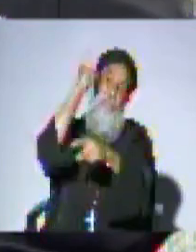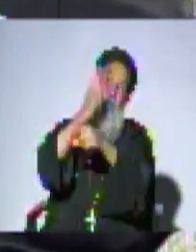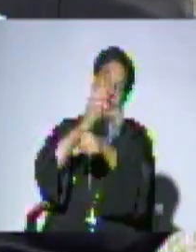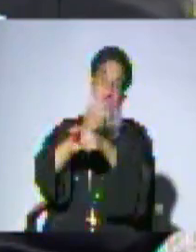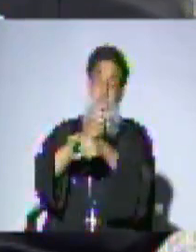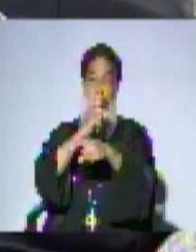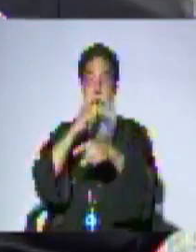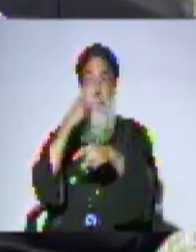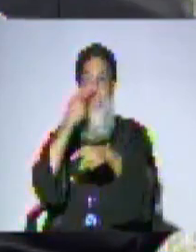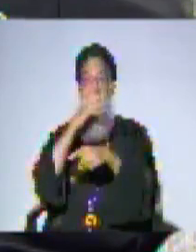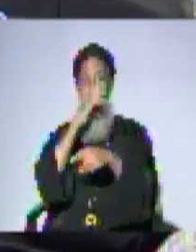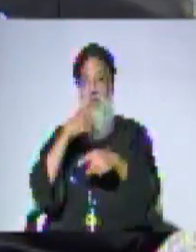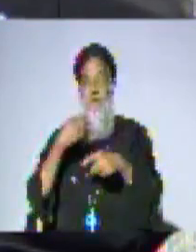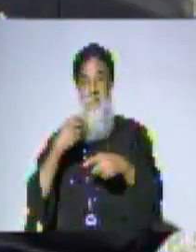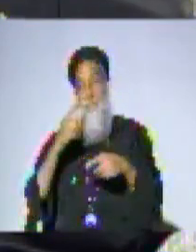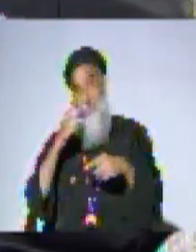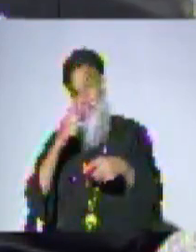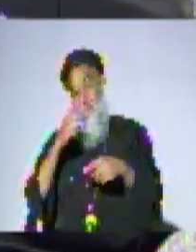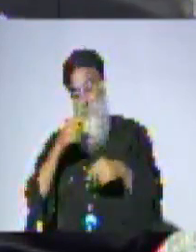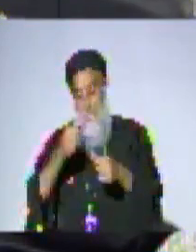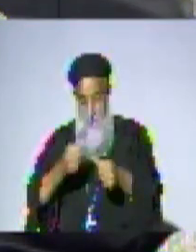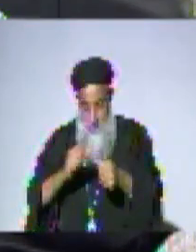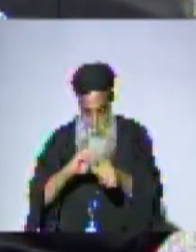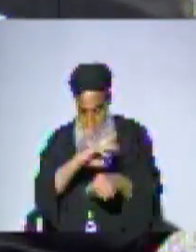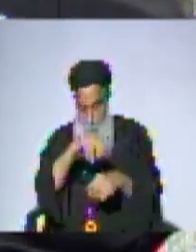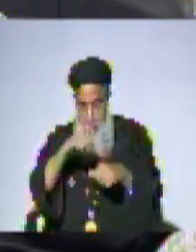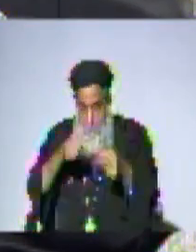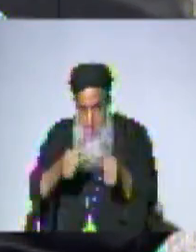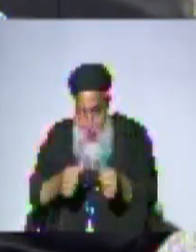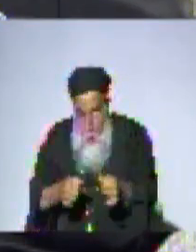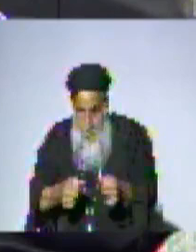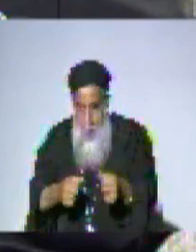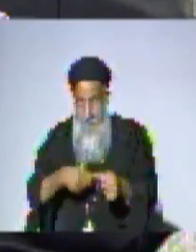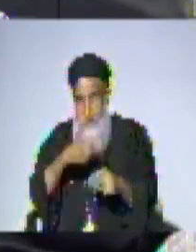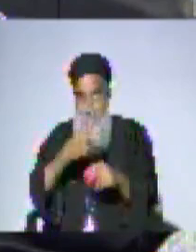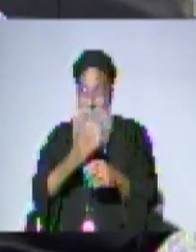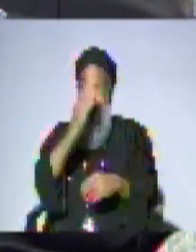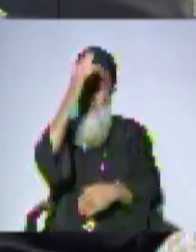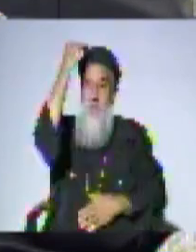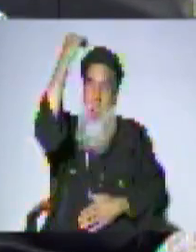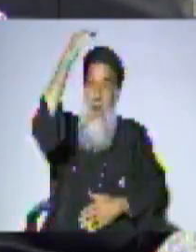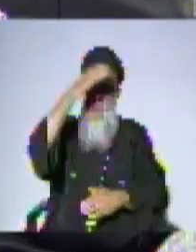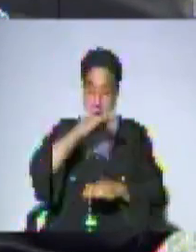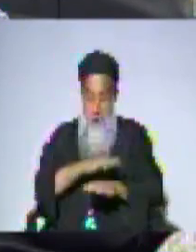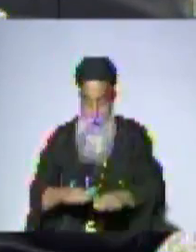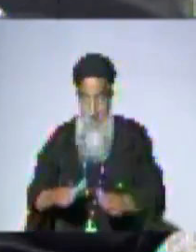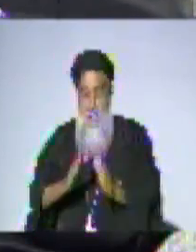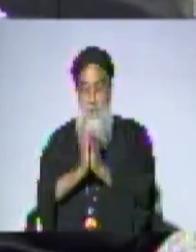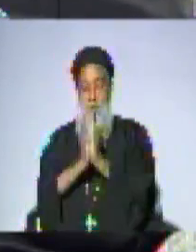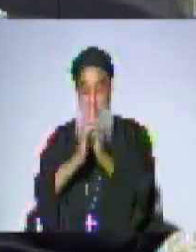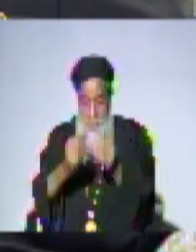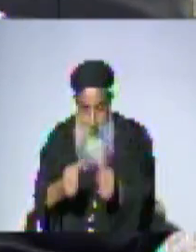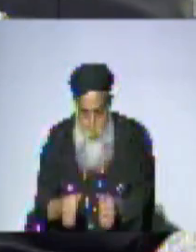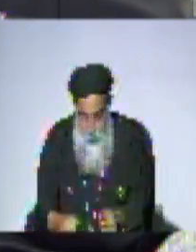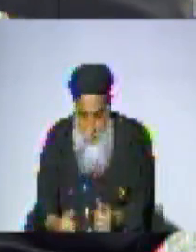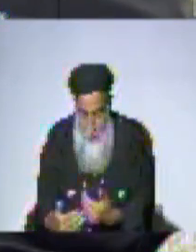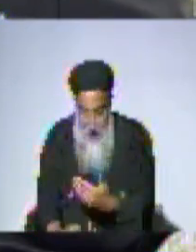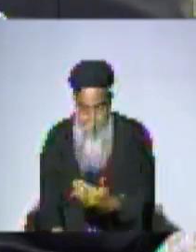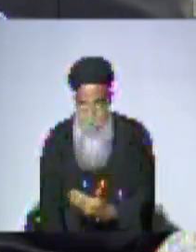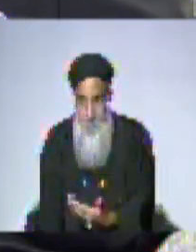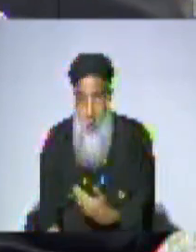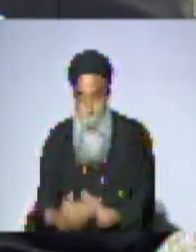لأهل فيليبي يقول لكي تكثوا باسم يسوع كل الركبة ممن في السماء ومن على الأرض ومن تحت